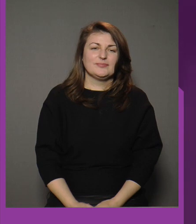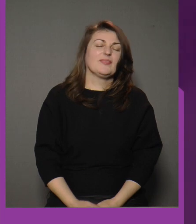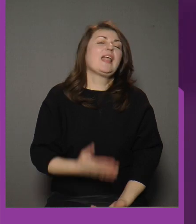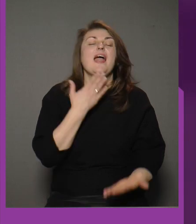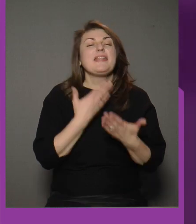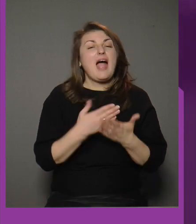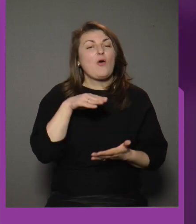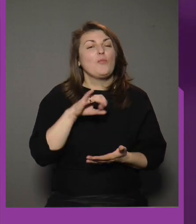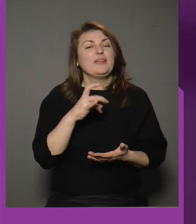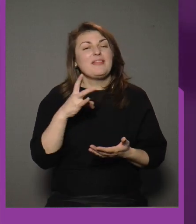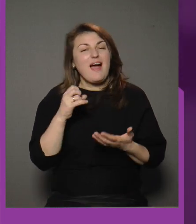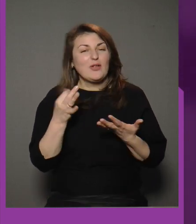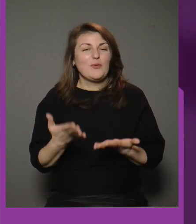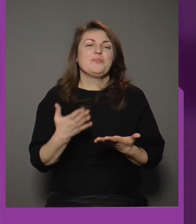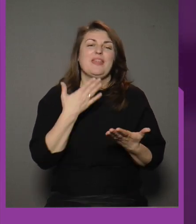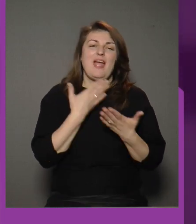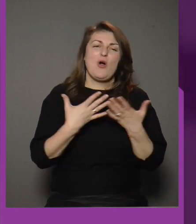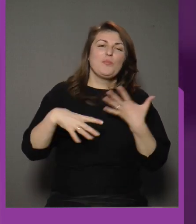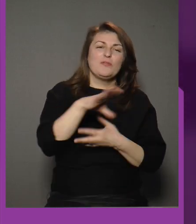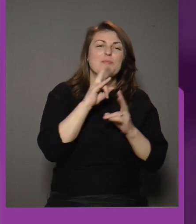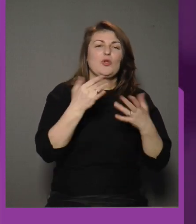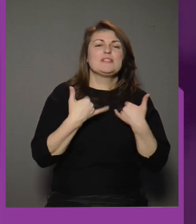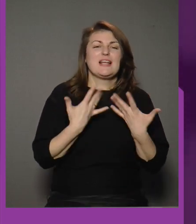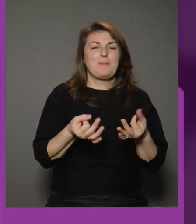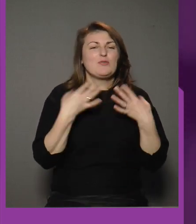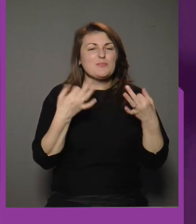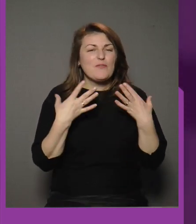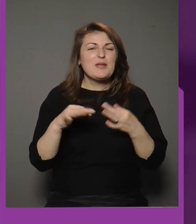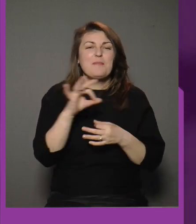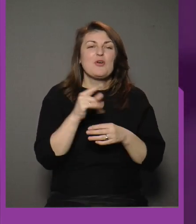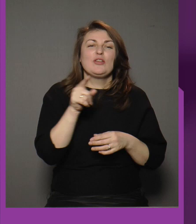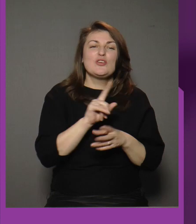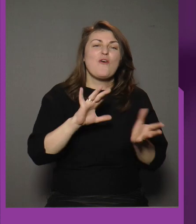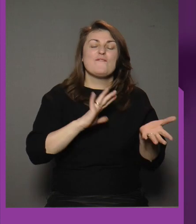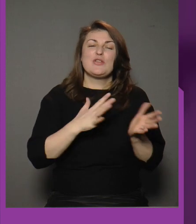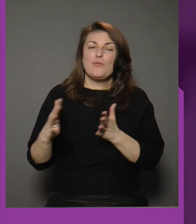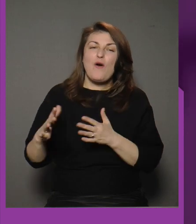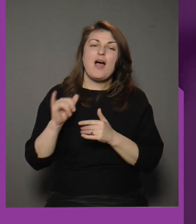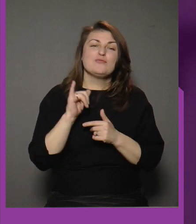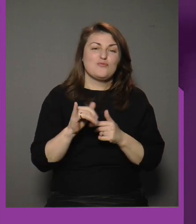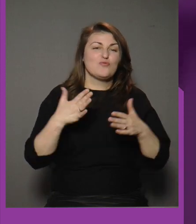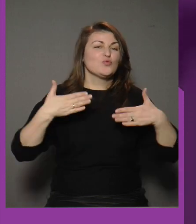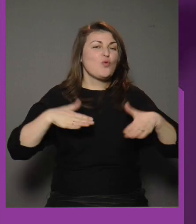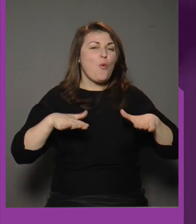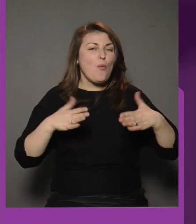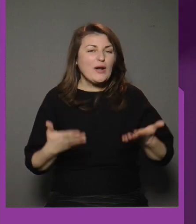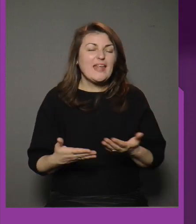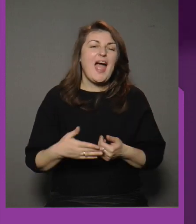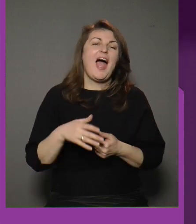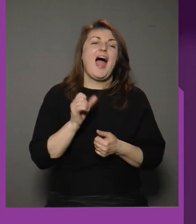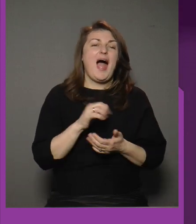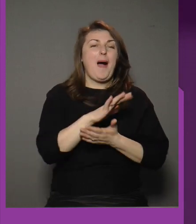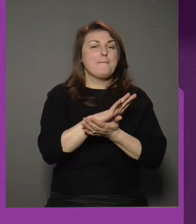Дякуємо, Тетяно. Дякуємо всім, хто нам зараз розповів про те, що відбувається у сноуборді. А продовжує